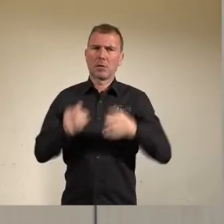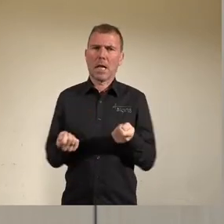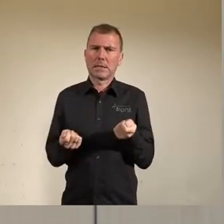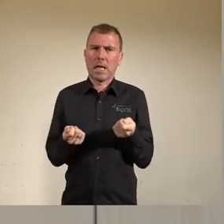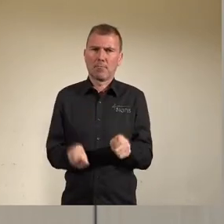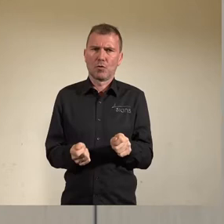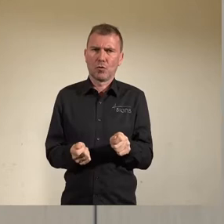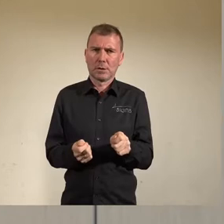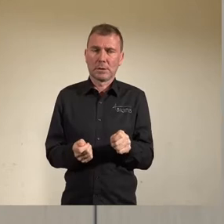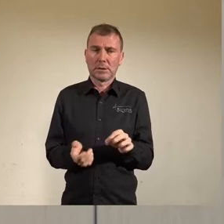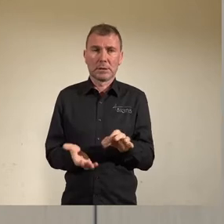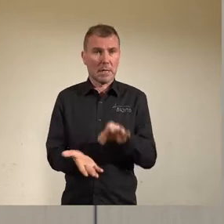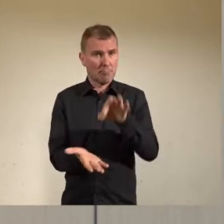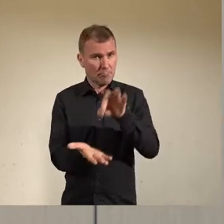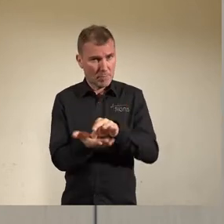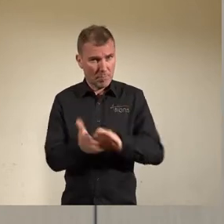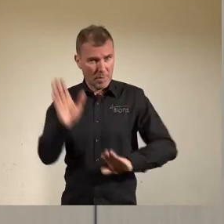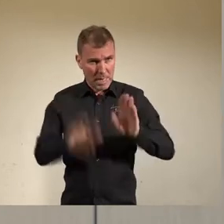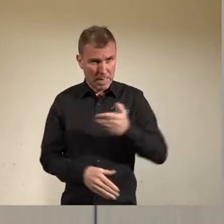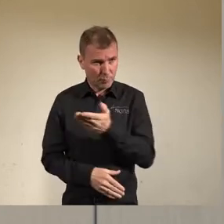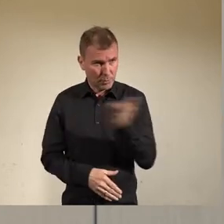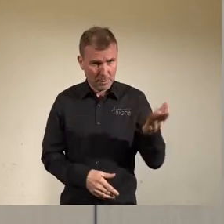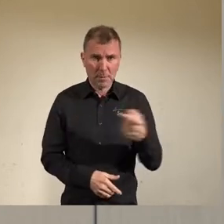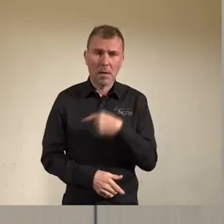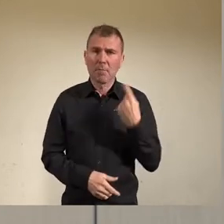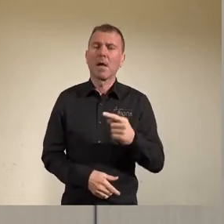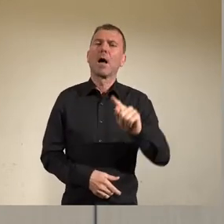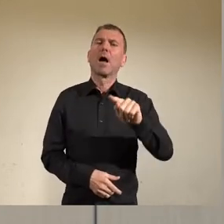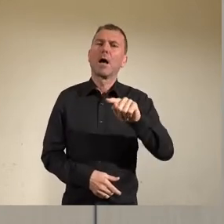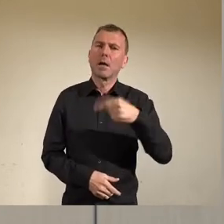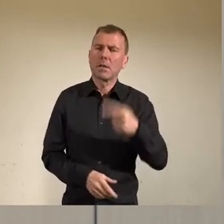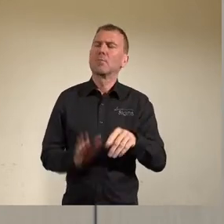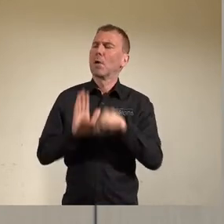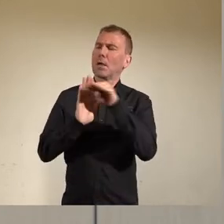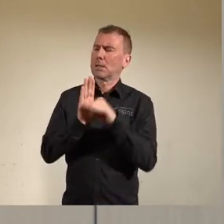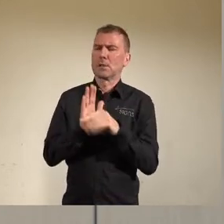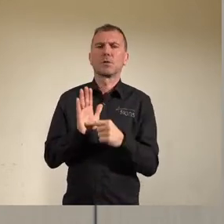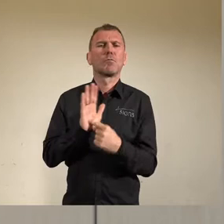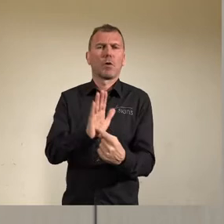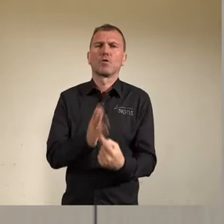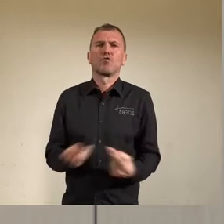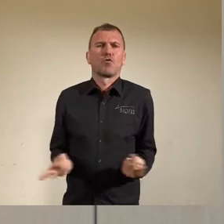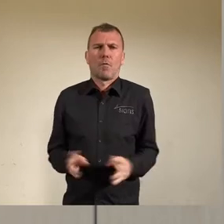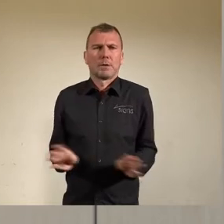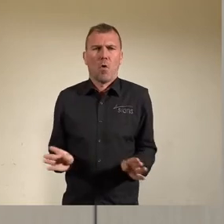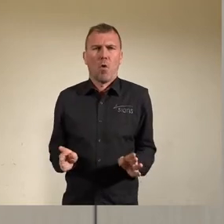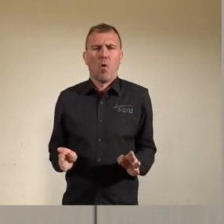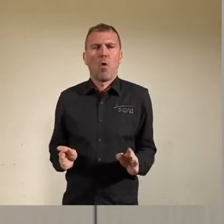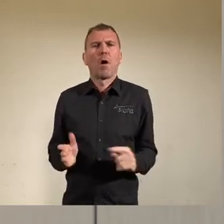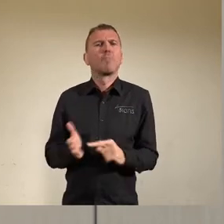Haushaltsbeschluss treffen. Dann werden wir dort, wie es gesetzlich vorgesehen ist, die